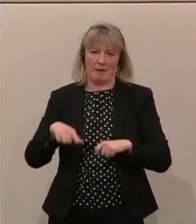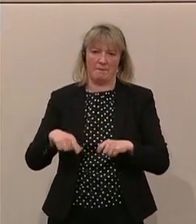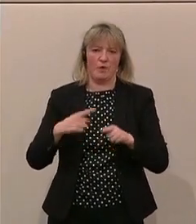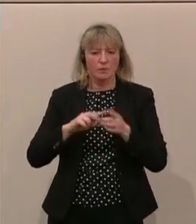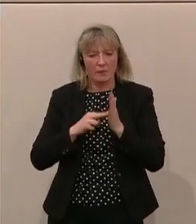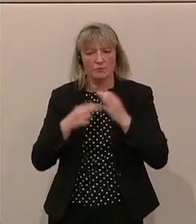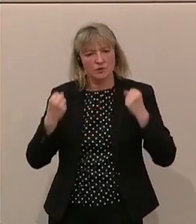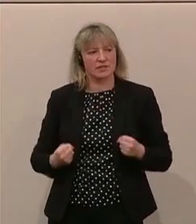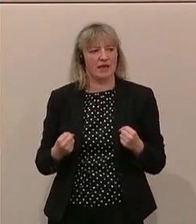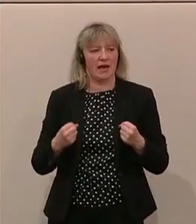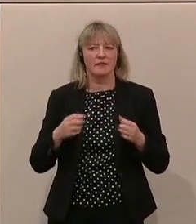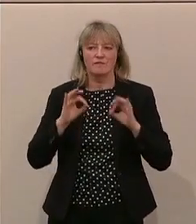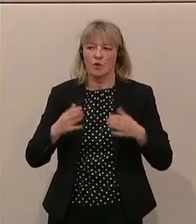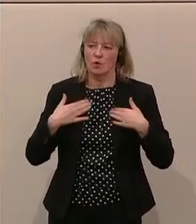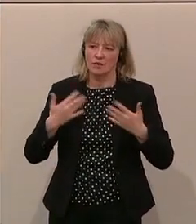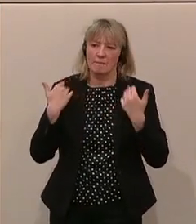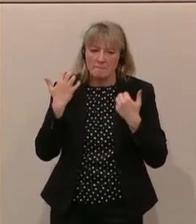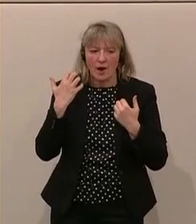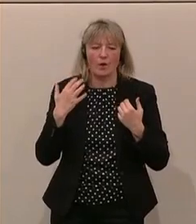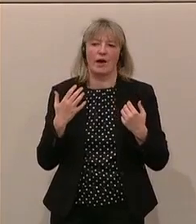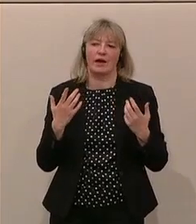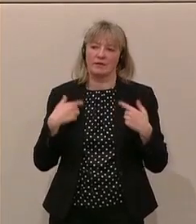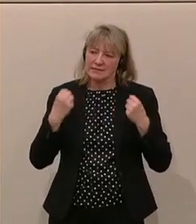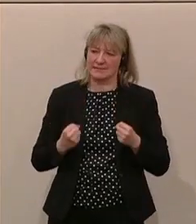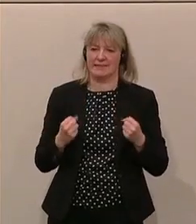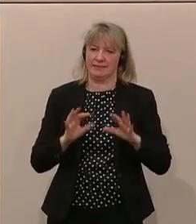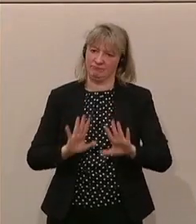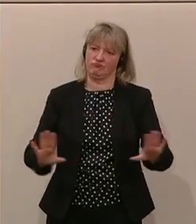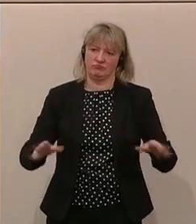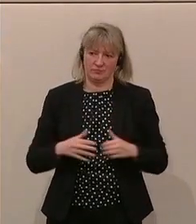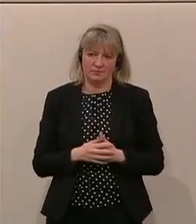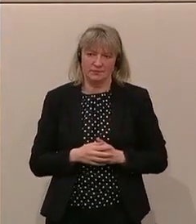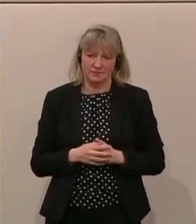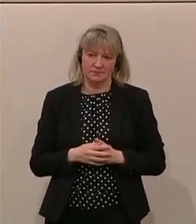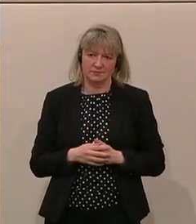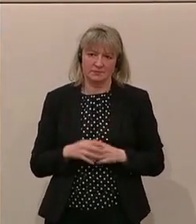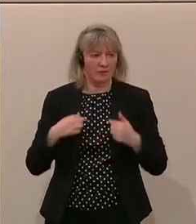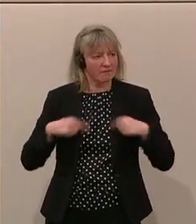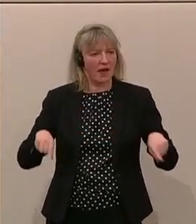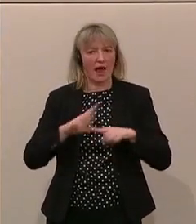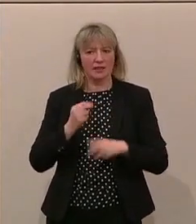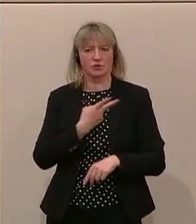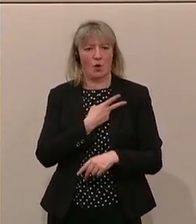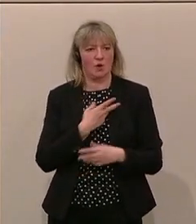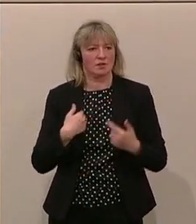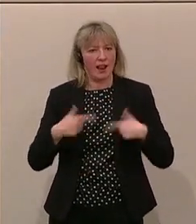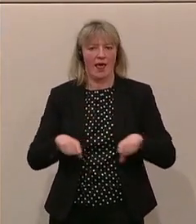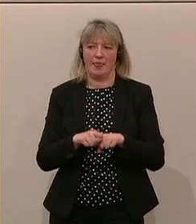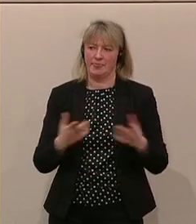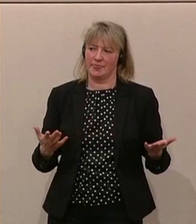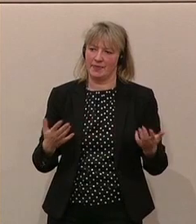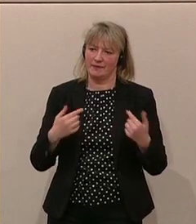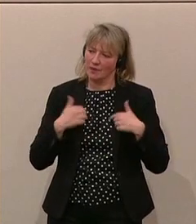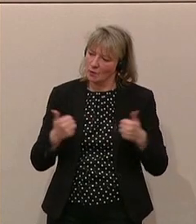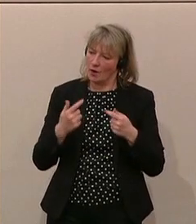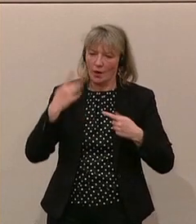die Planungssicherheit für unsere Bäuerinnen und Bauern sicherzustellen. Wir alle sind stolz auf unser Land und